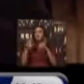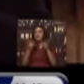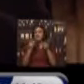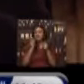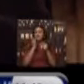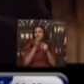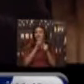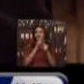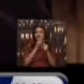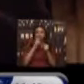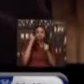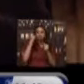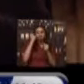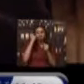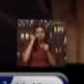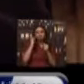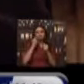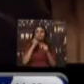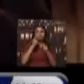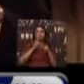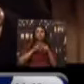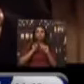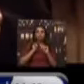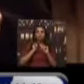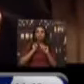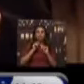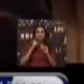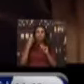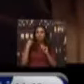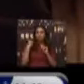وكان في عجز هيبيعوا الفيلم ازاي.